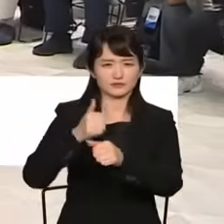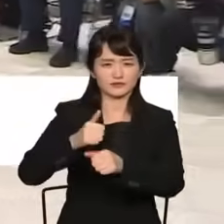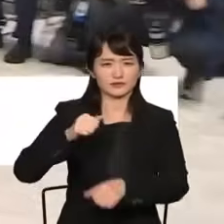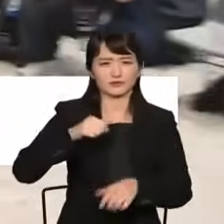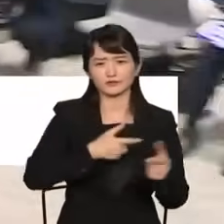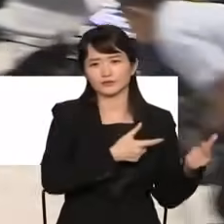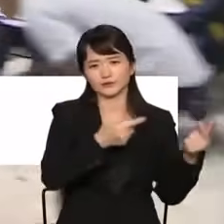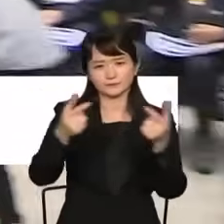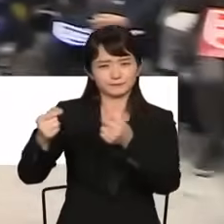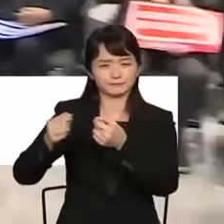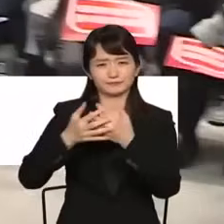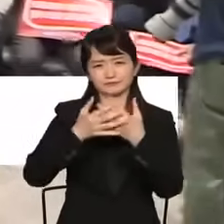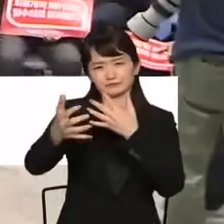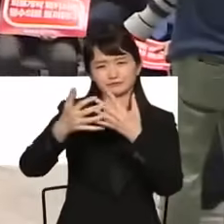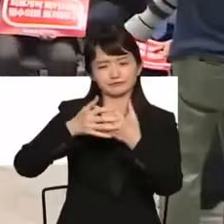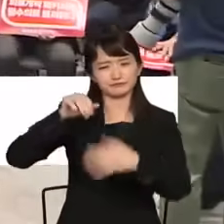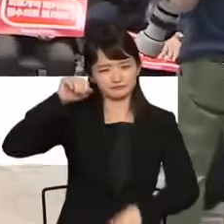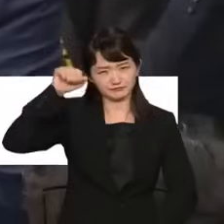투쟁!